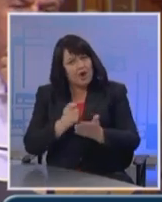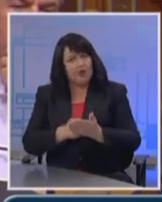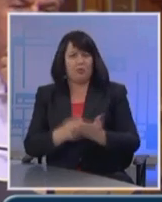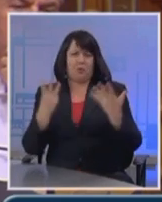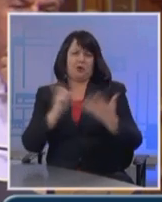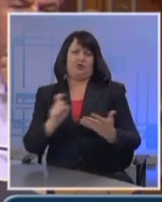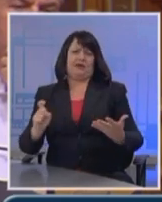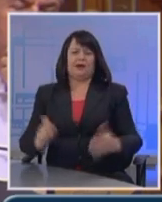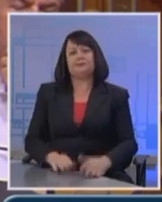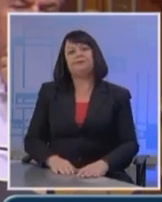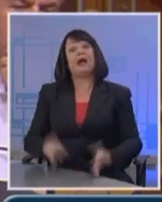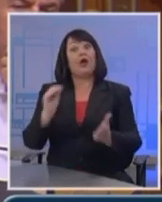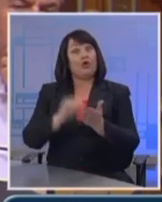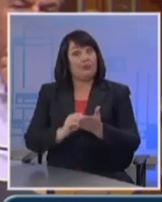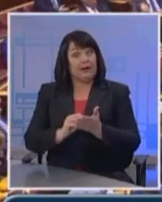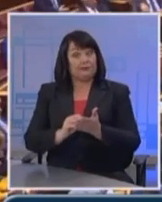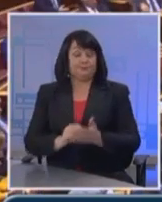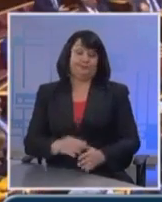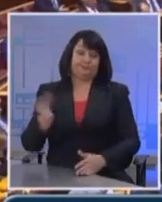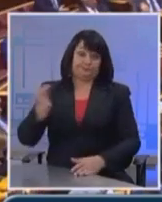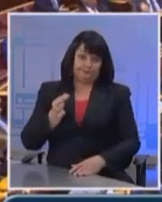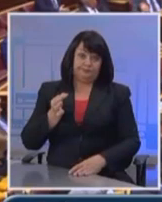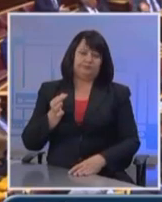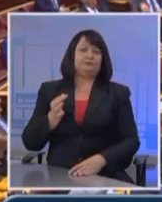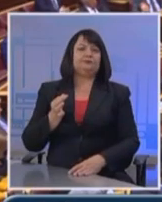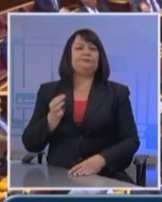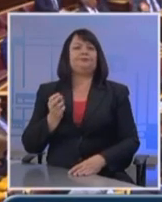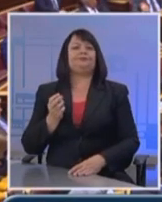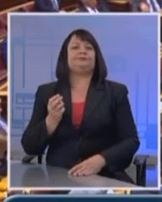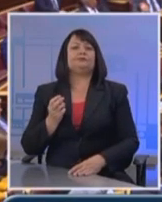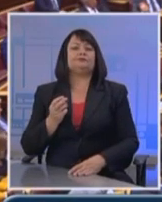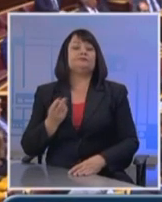Επίσης, κύριε Μητσοτάκη, είπατε ότι